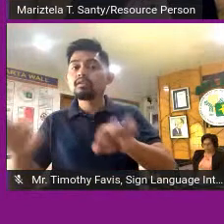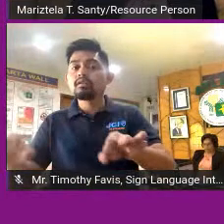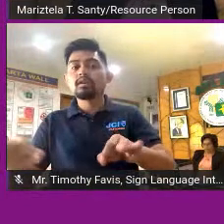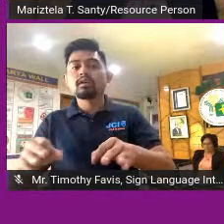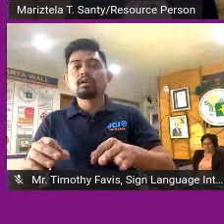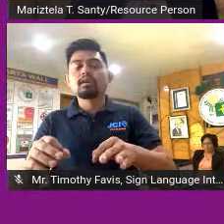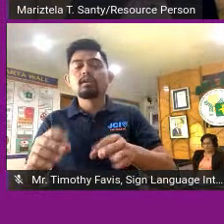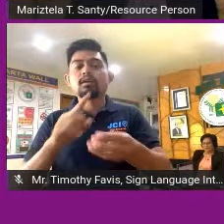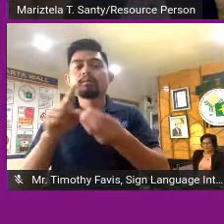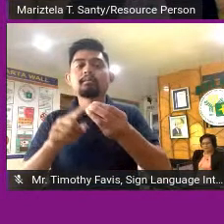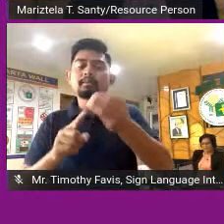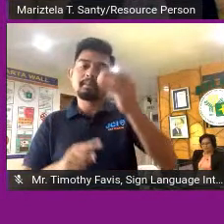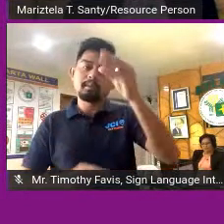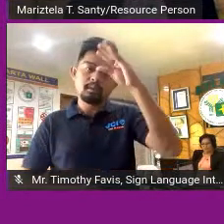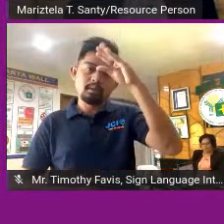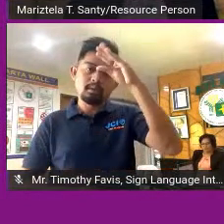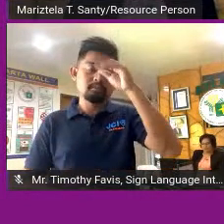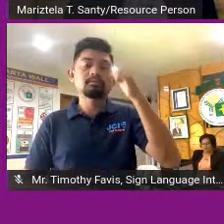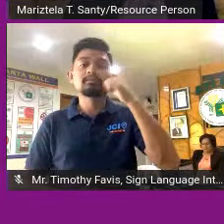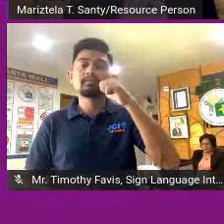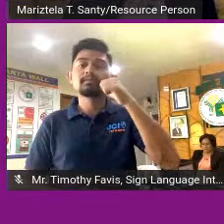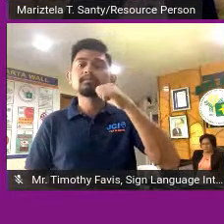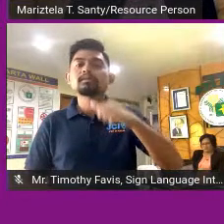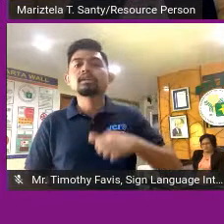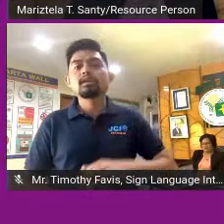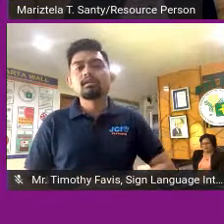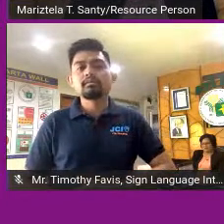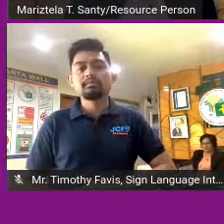of employment. Then we have limited